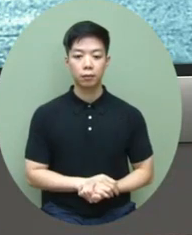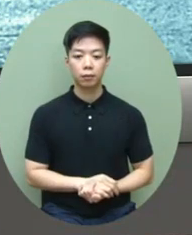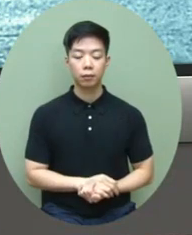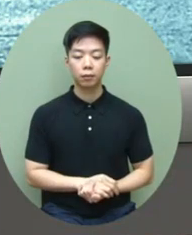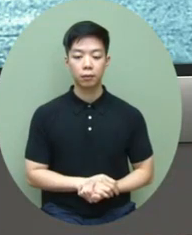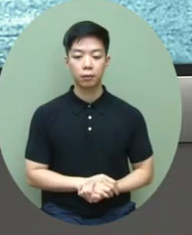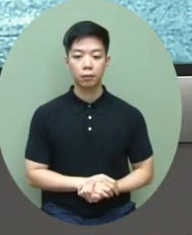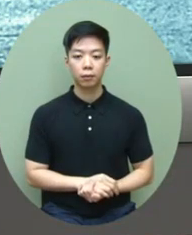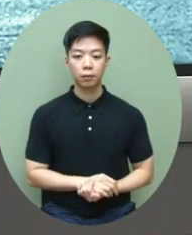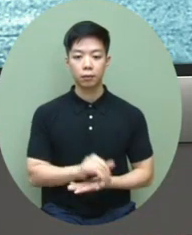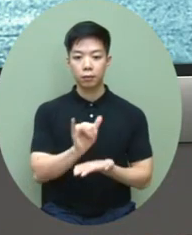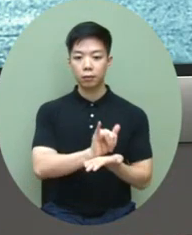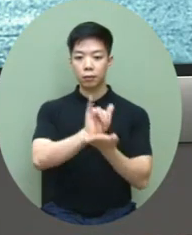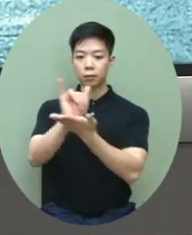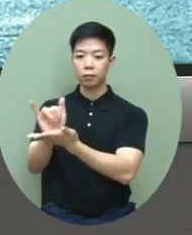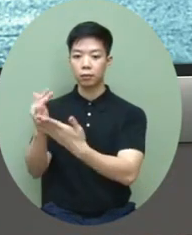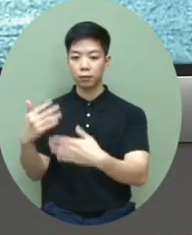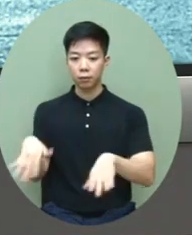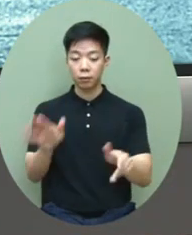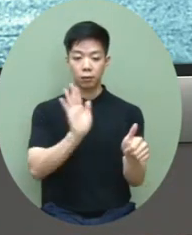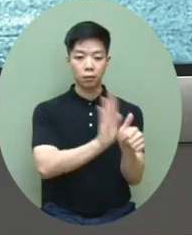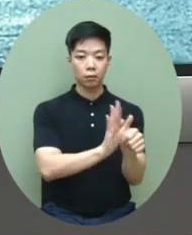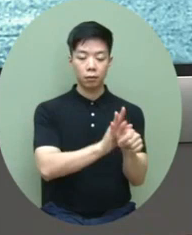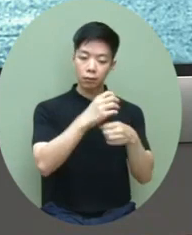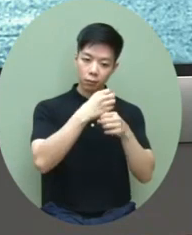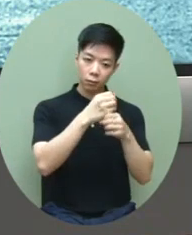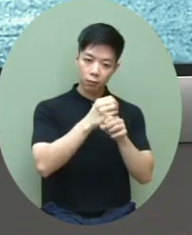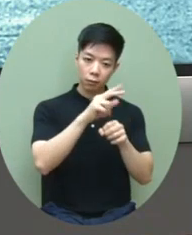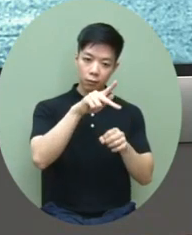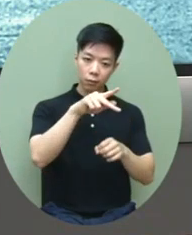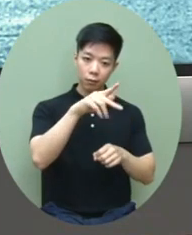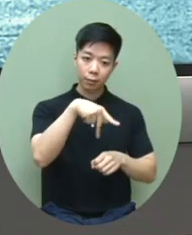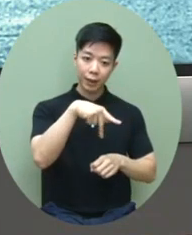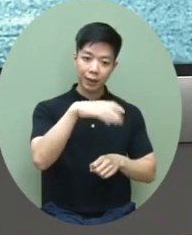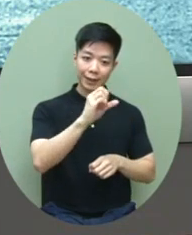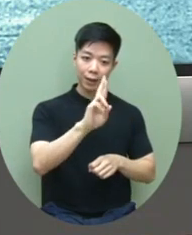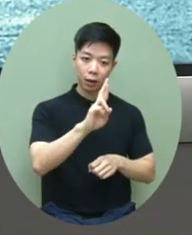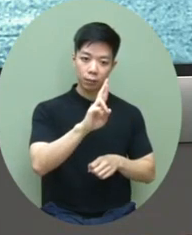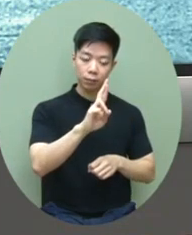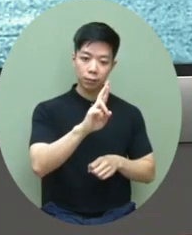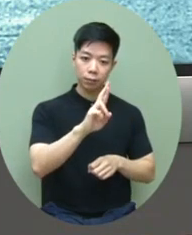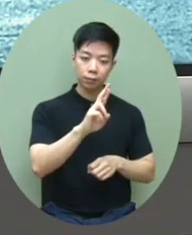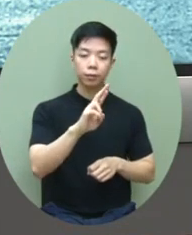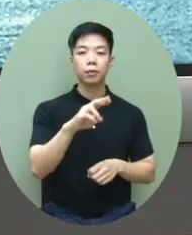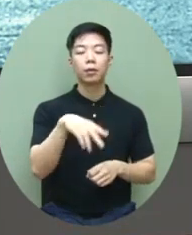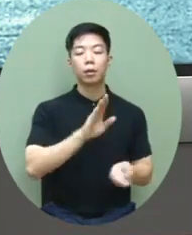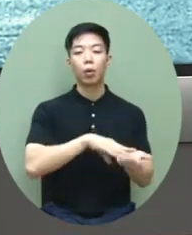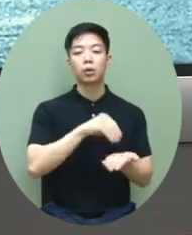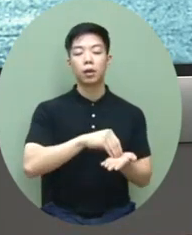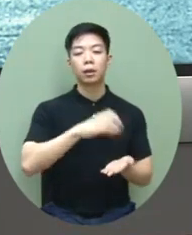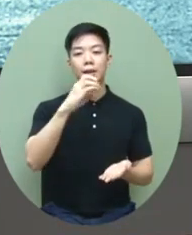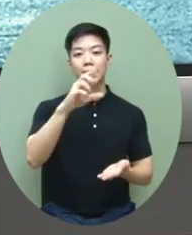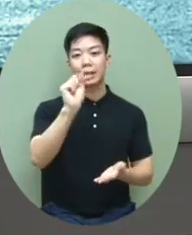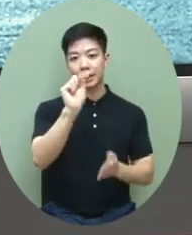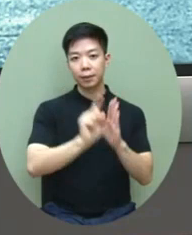入咗院之後咧，都係幫佢驗過，都係嗰個核酸都係有啦，即係 CT 都係25啦。咁啊，入